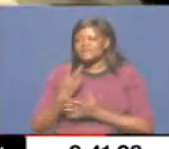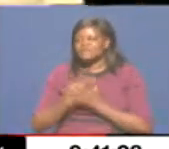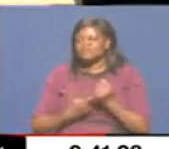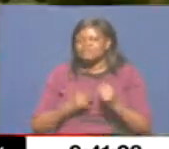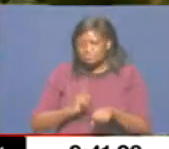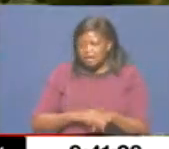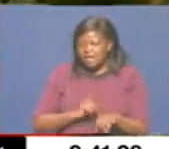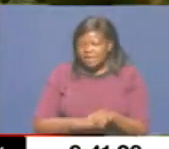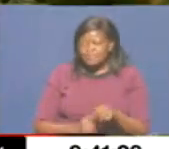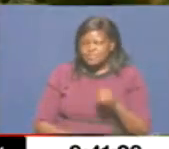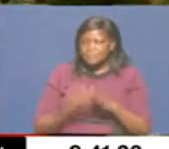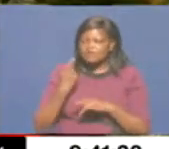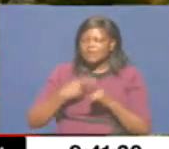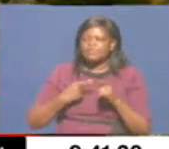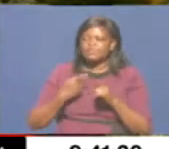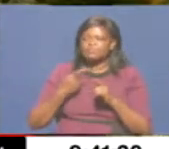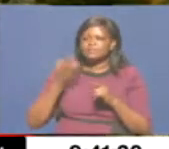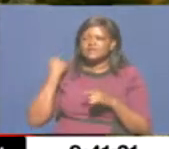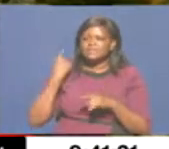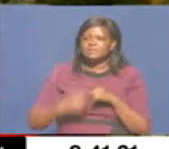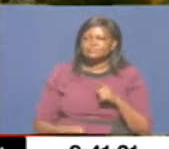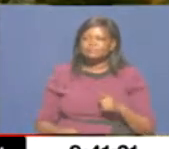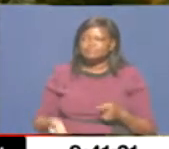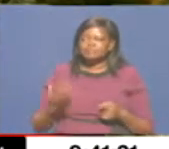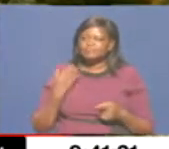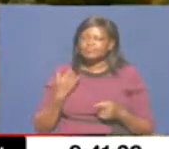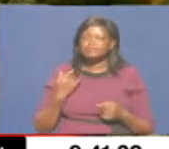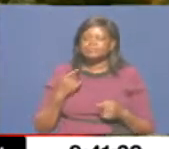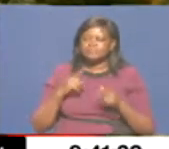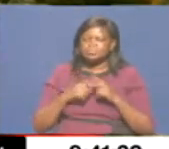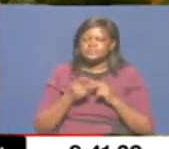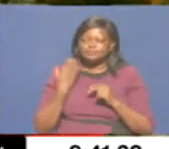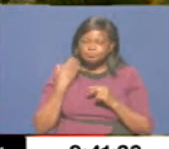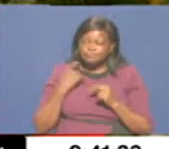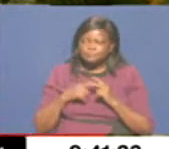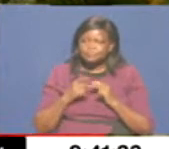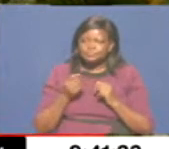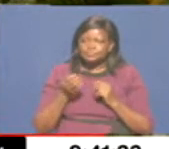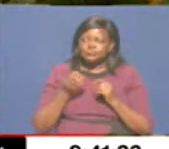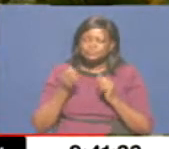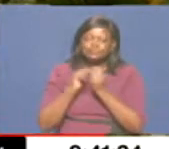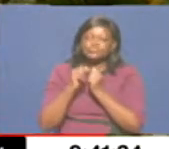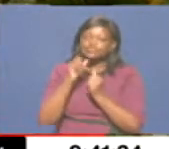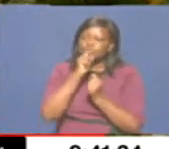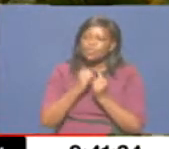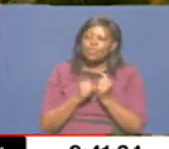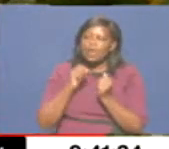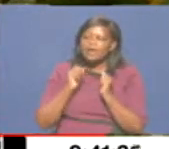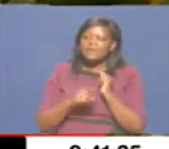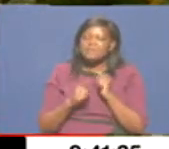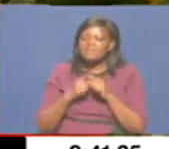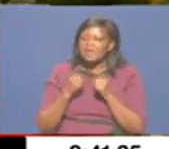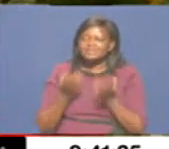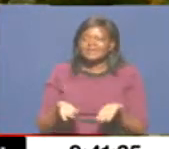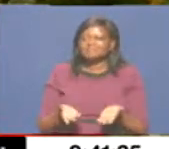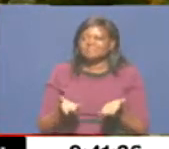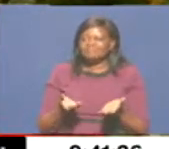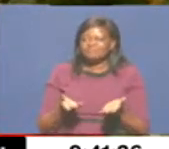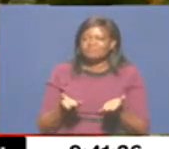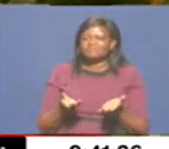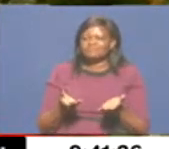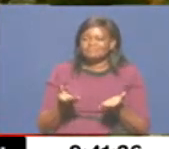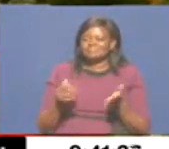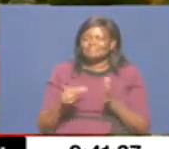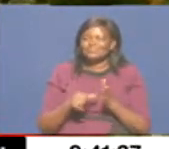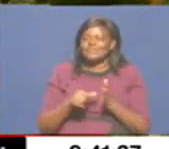year. Tulikuwa tumeanza kitambo, tukaanza na hizi mbegu za zamani, lakini hizi mbegu zilikusumbua mpaka